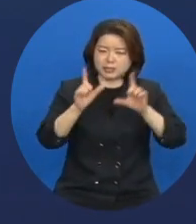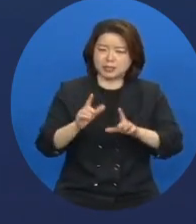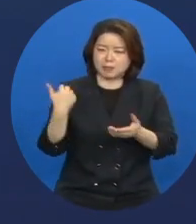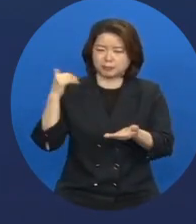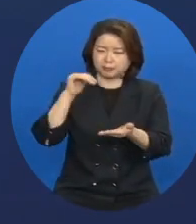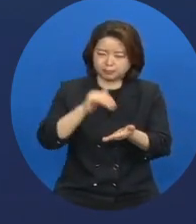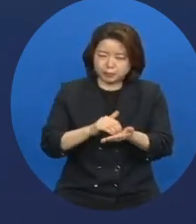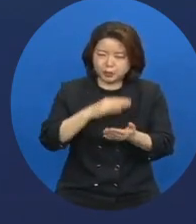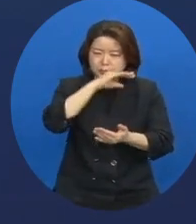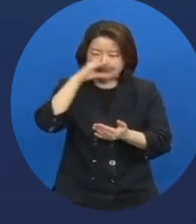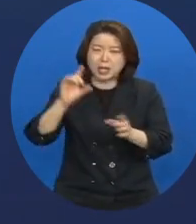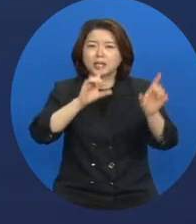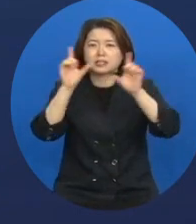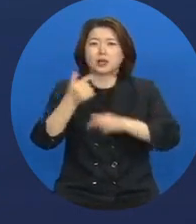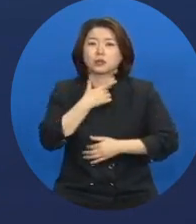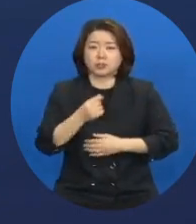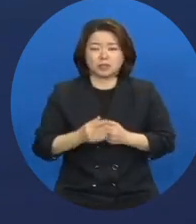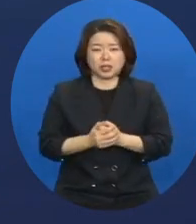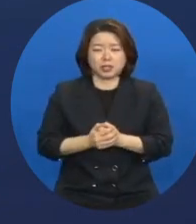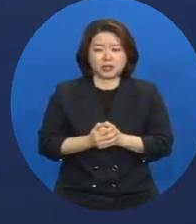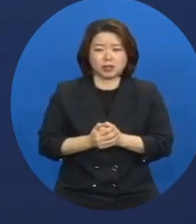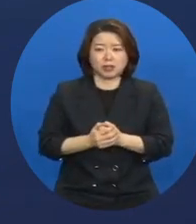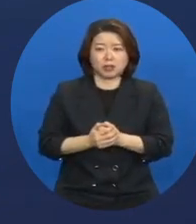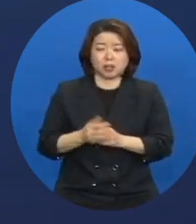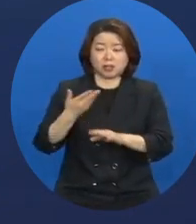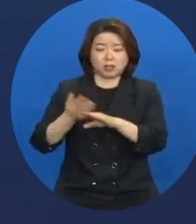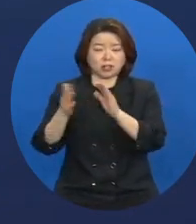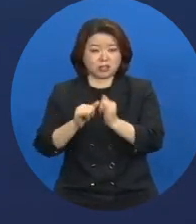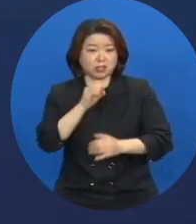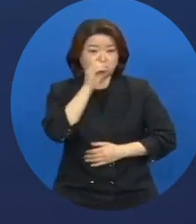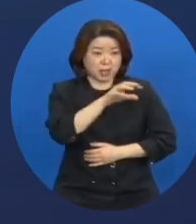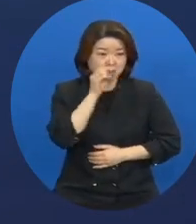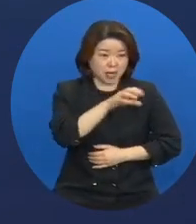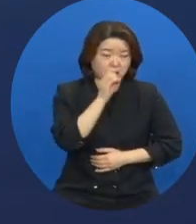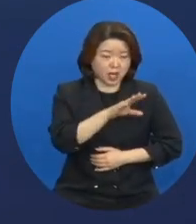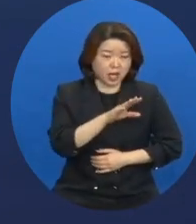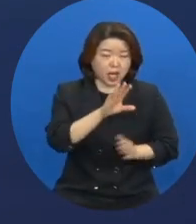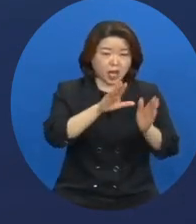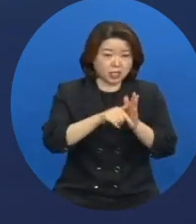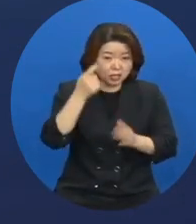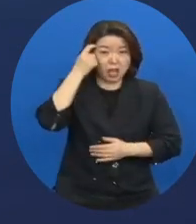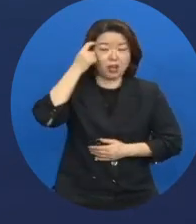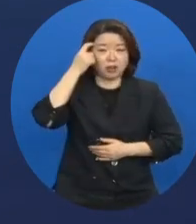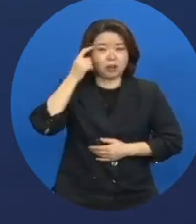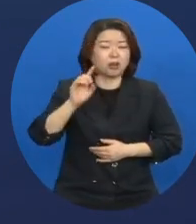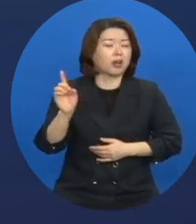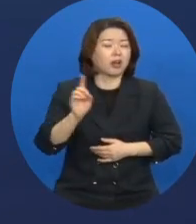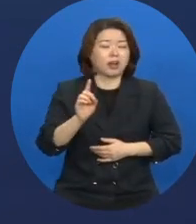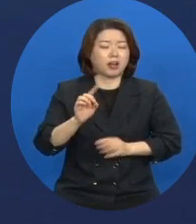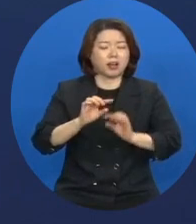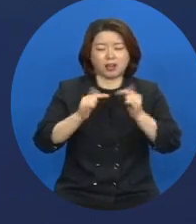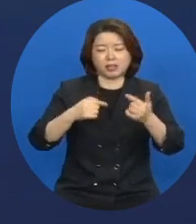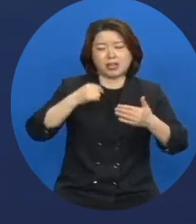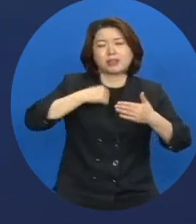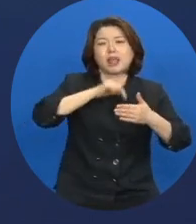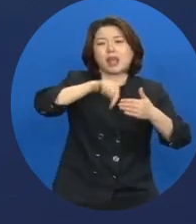되겠다, 꼭 다른 사람이 말을 해서 그런 생각이 드는 겁니까? 여러분